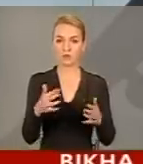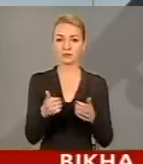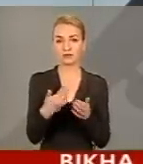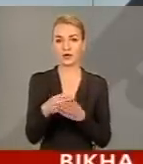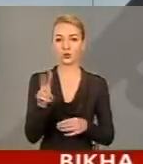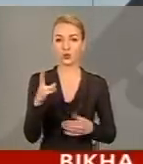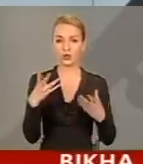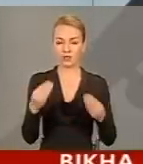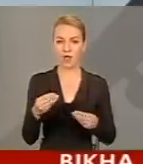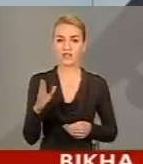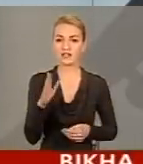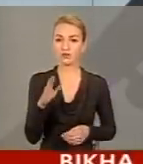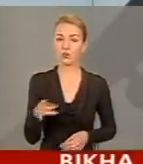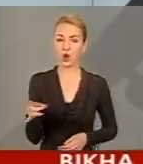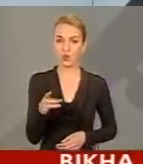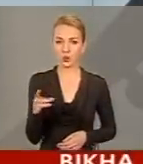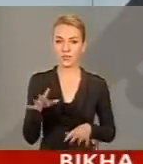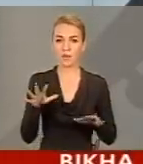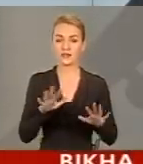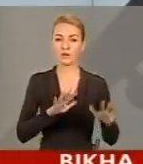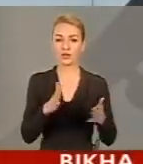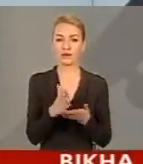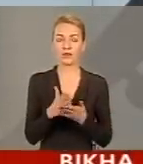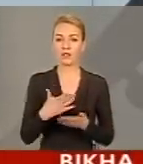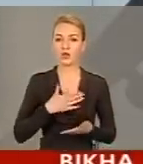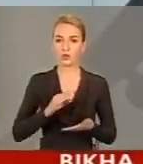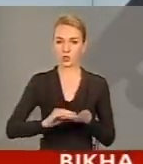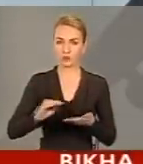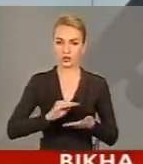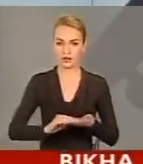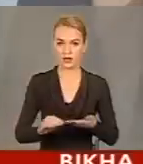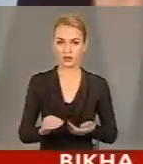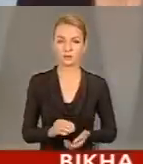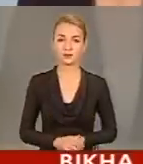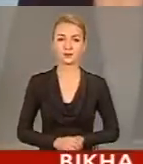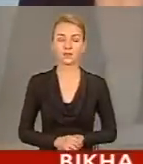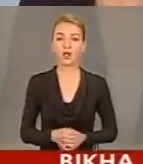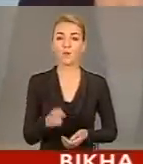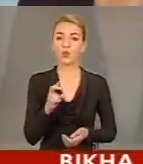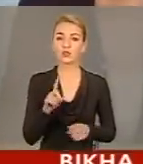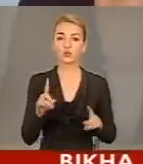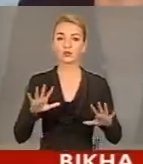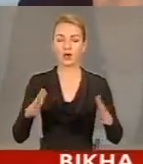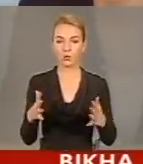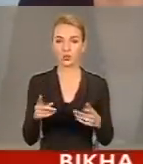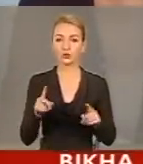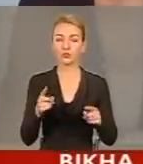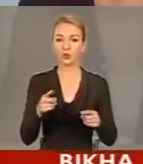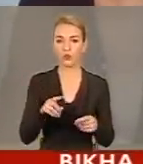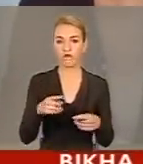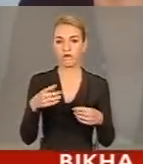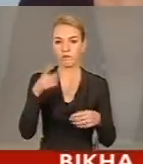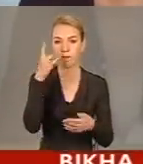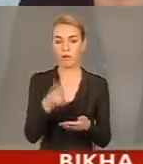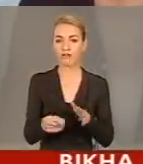2-ї години дня у Васильківському районі. На місці події перебуває наш кореспондент Борис Сачалко. Борисе, то що сталося? Чому впав